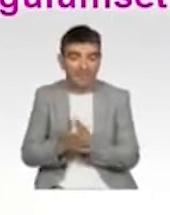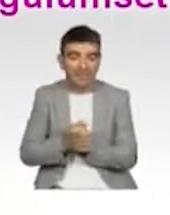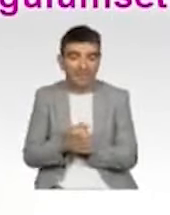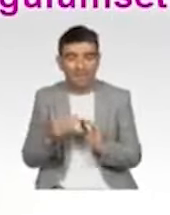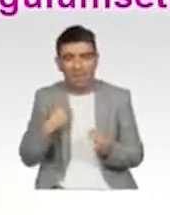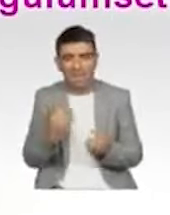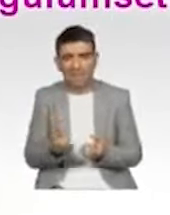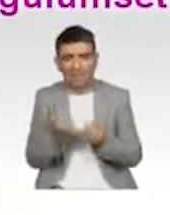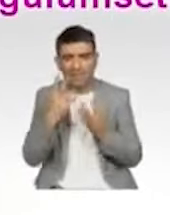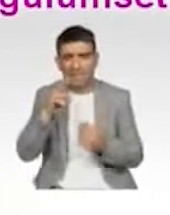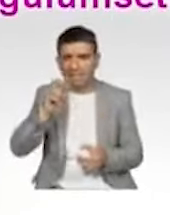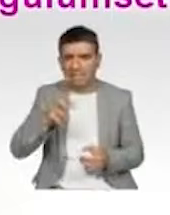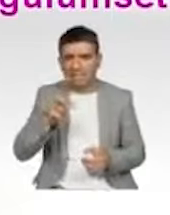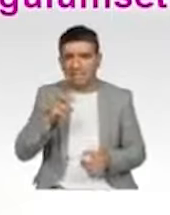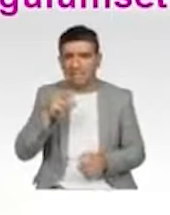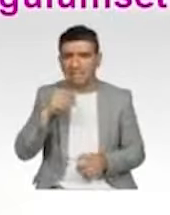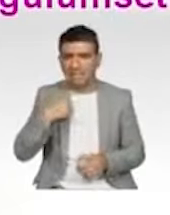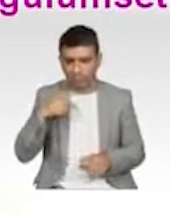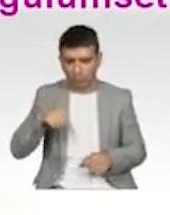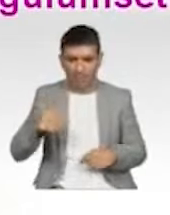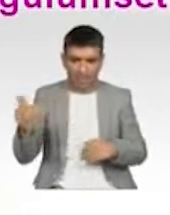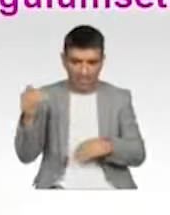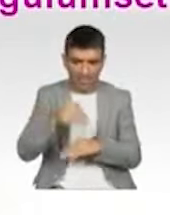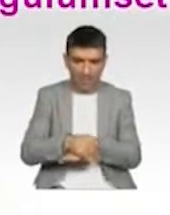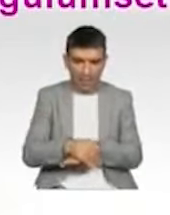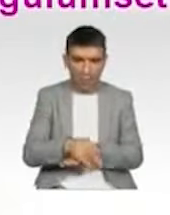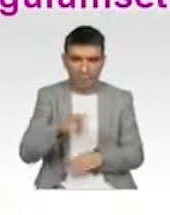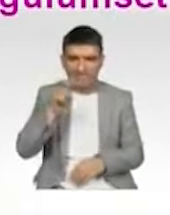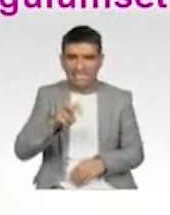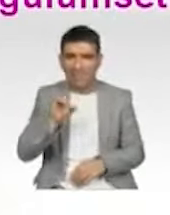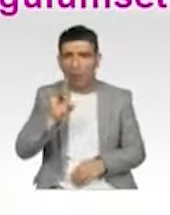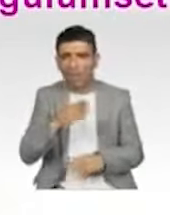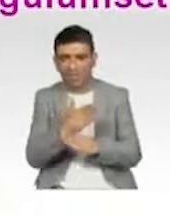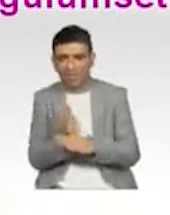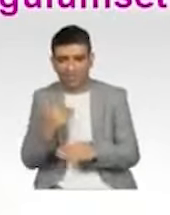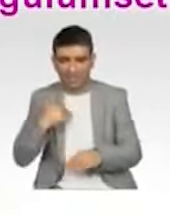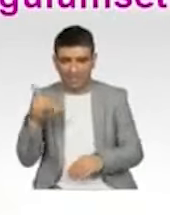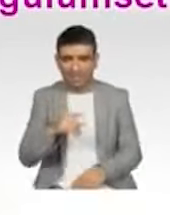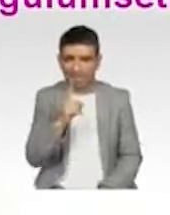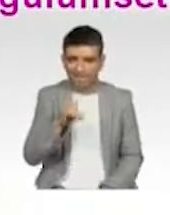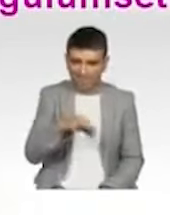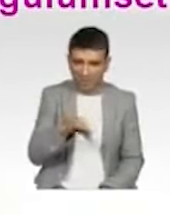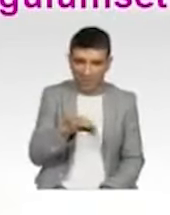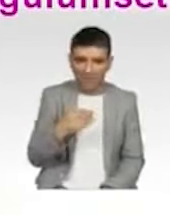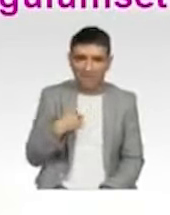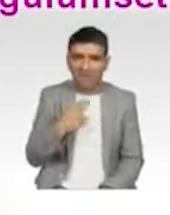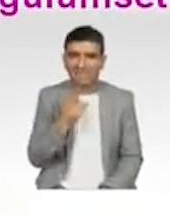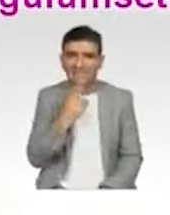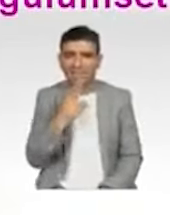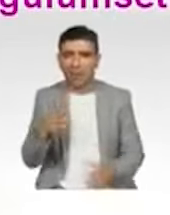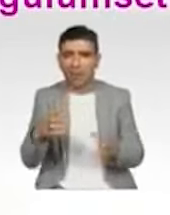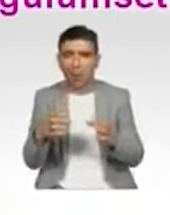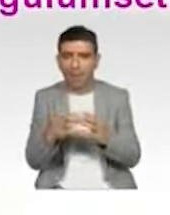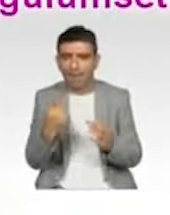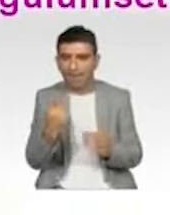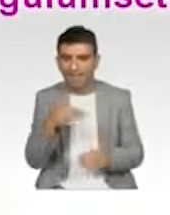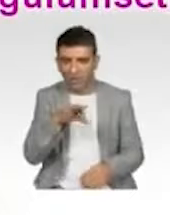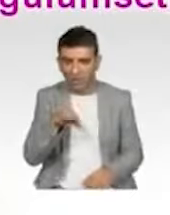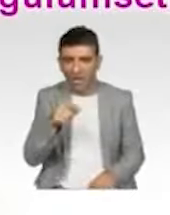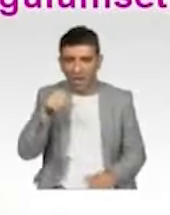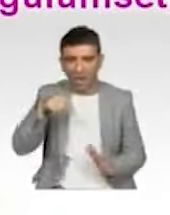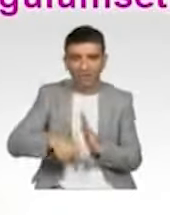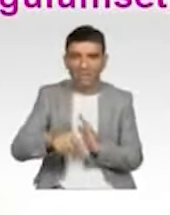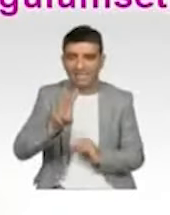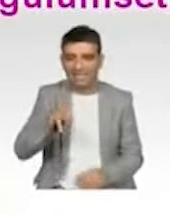anda sabah 8'i çeyrek geçiden beri buradayım. 8'i çeyrek geçe bir çay. Ondan sonra bizim kızların odasında bir çay. Aşağıda 2